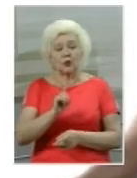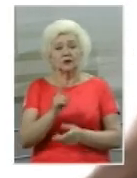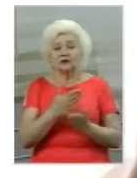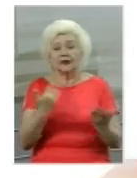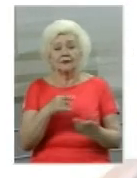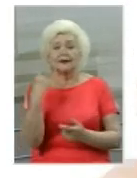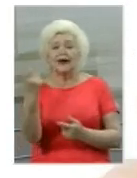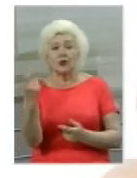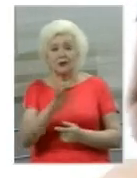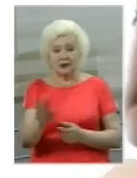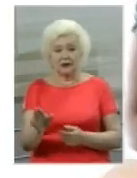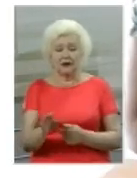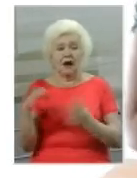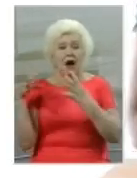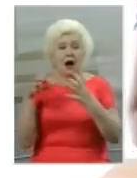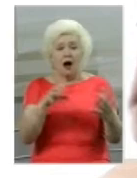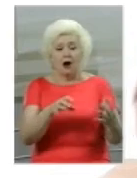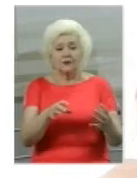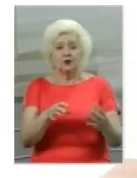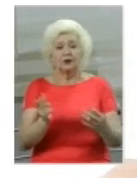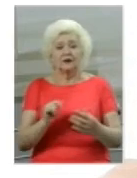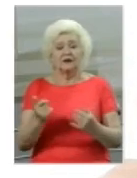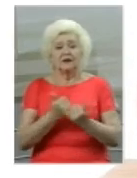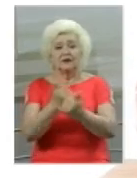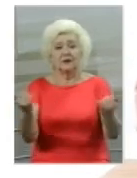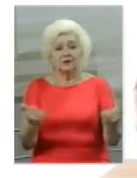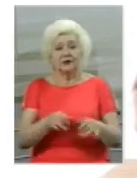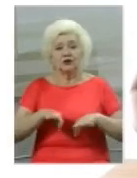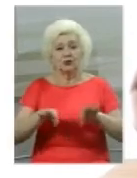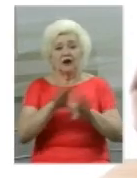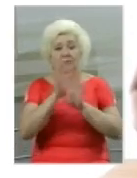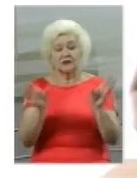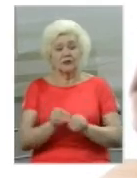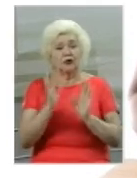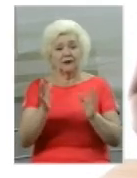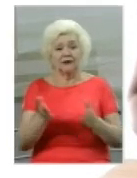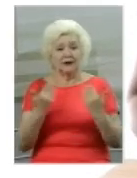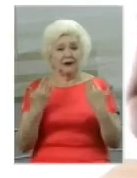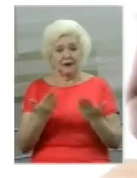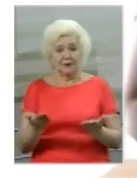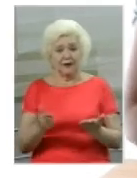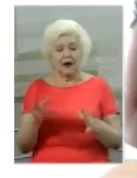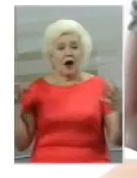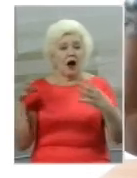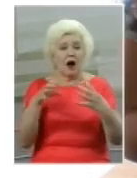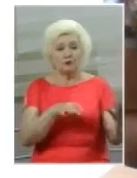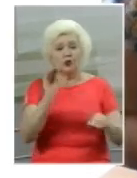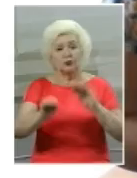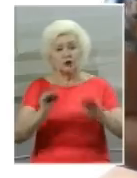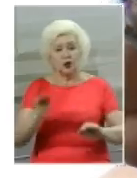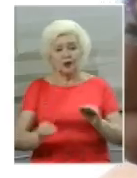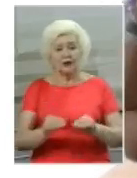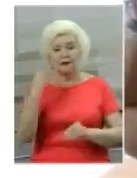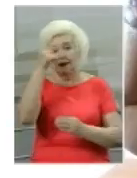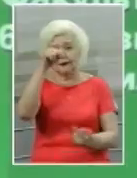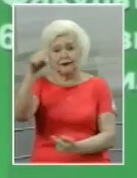не додають. Автобусів запит стосувався транспорту взагалі, не тільки електротранспорту. Автобусів, які обладнані належним